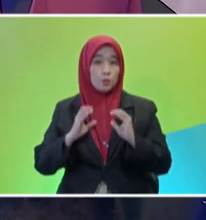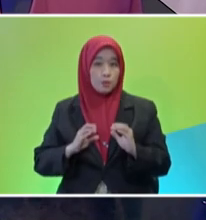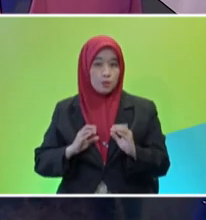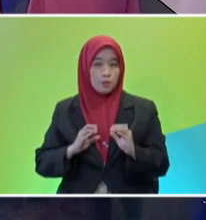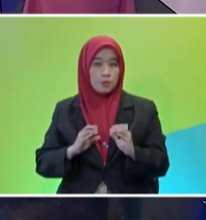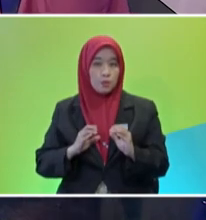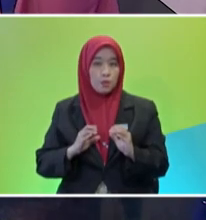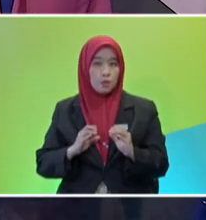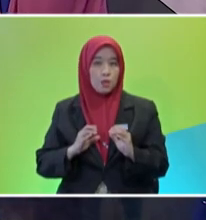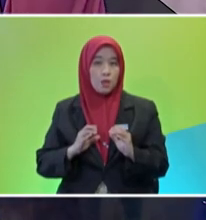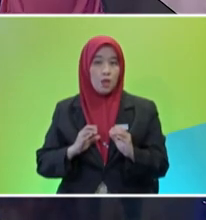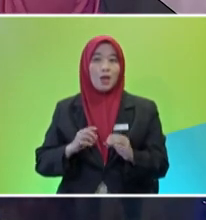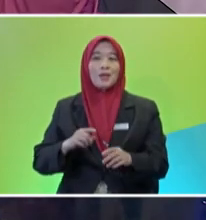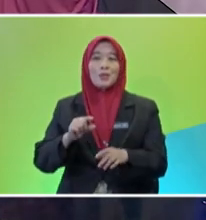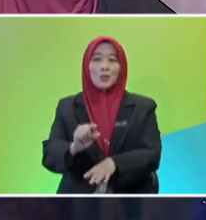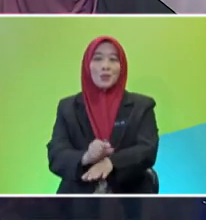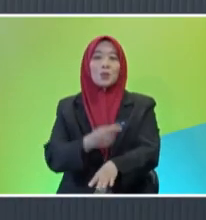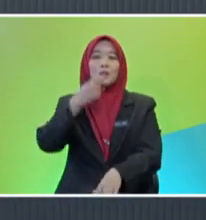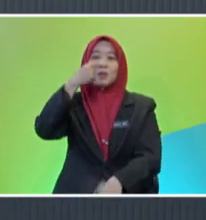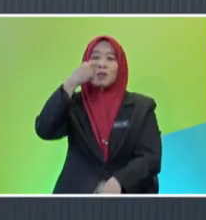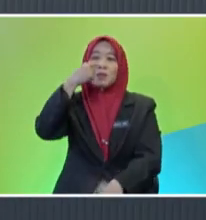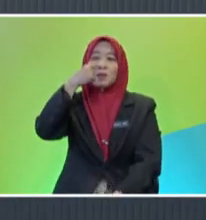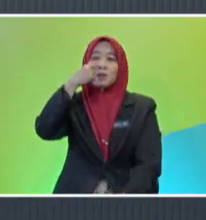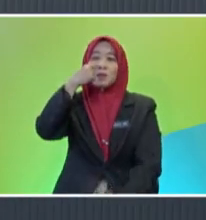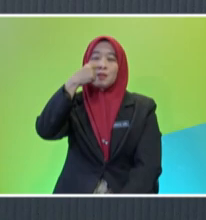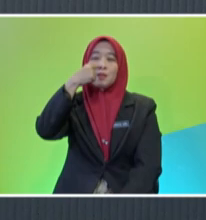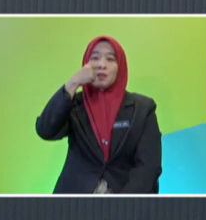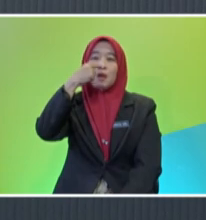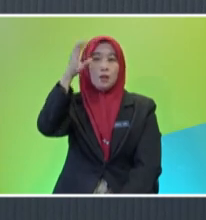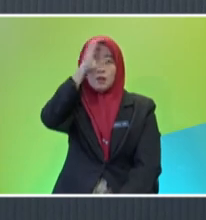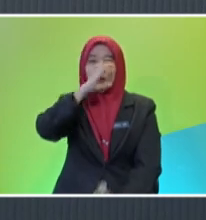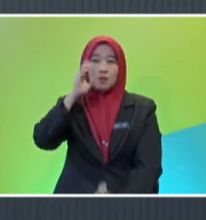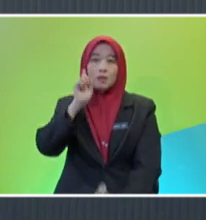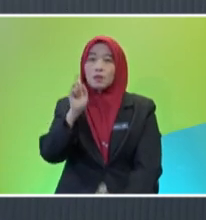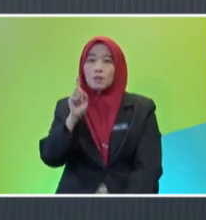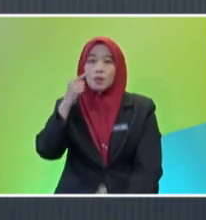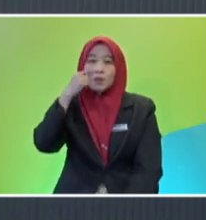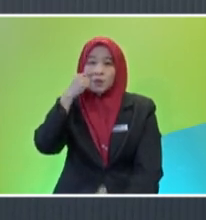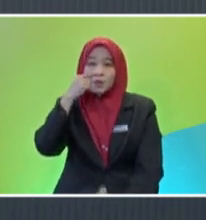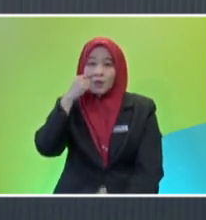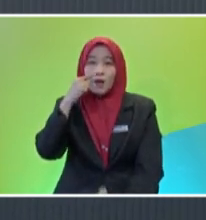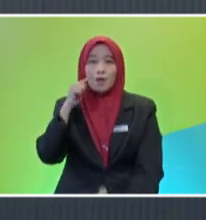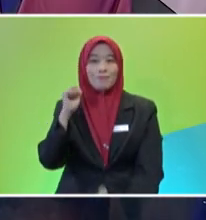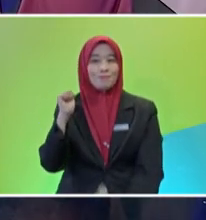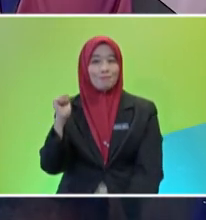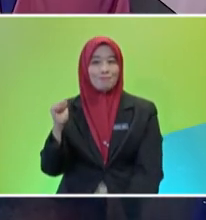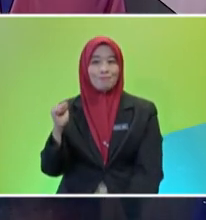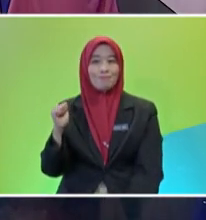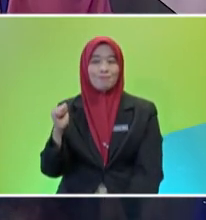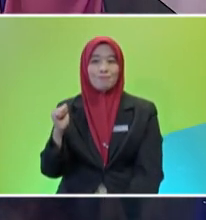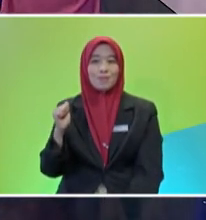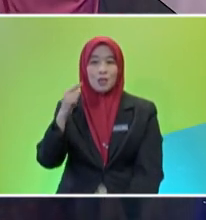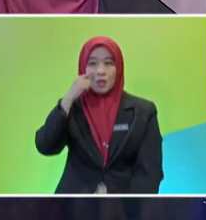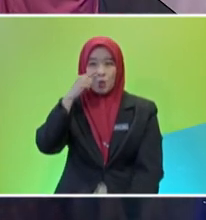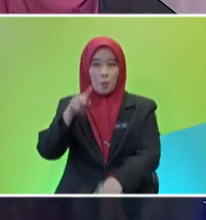gunakan mata? Ini. Kita gunakan hidung, cikgu. Cari mana hidung? Hidung. Ini hidung. Hidungnya panjang. Okey,